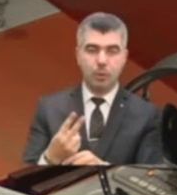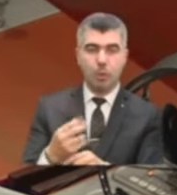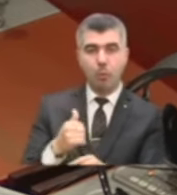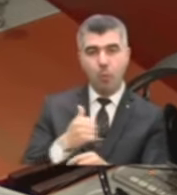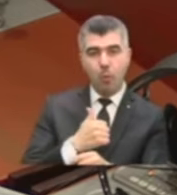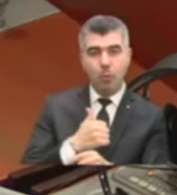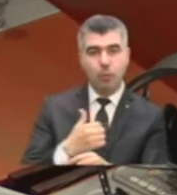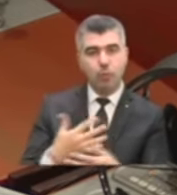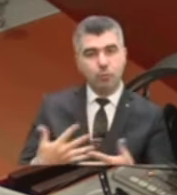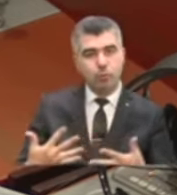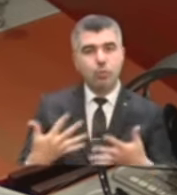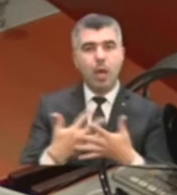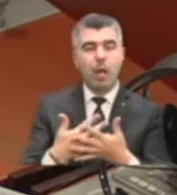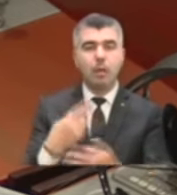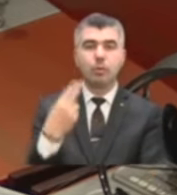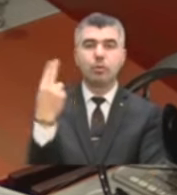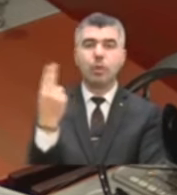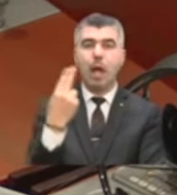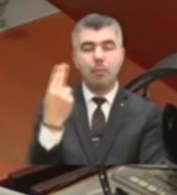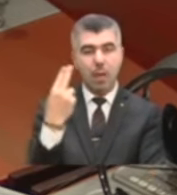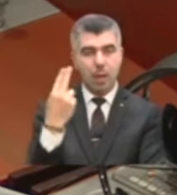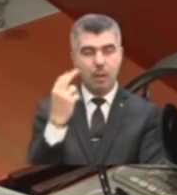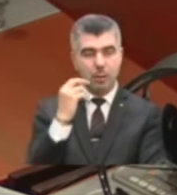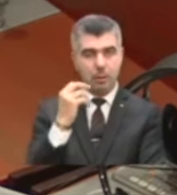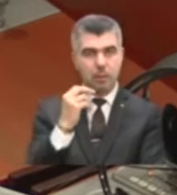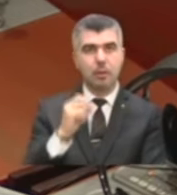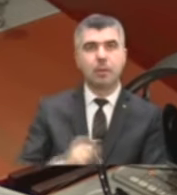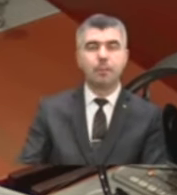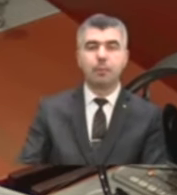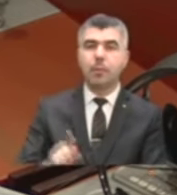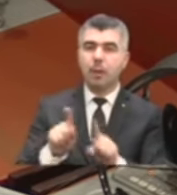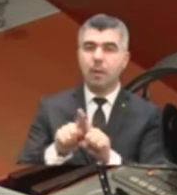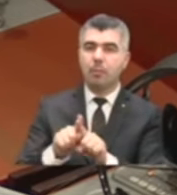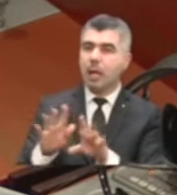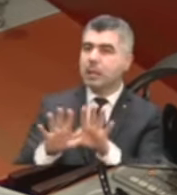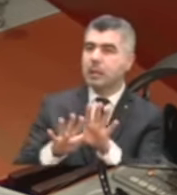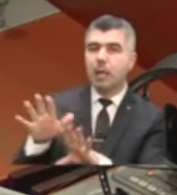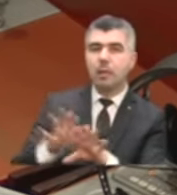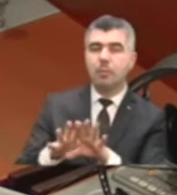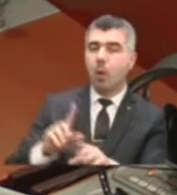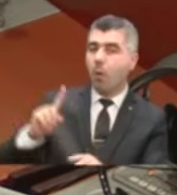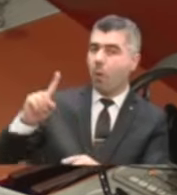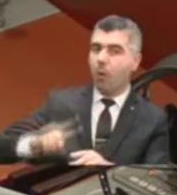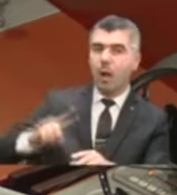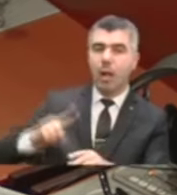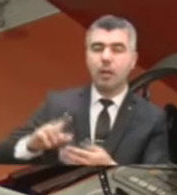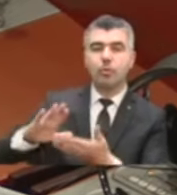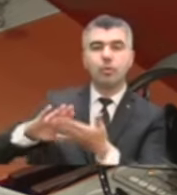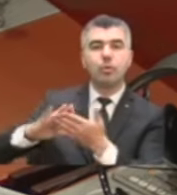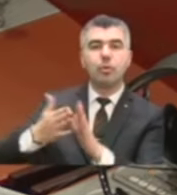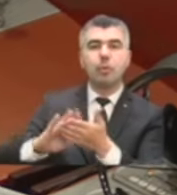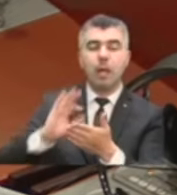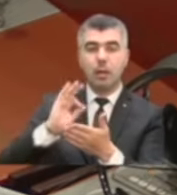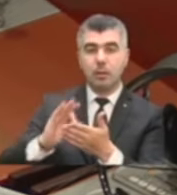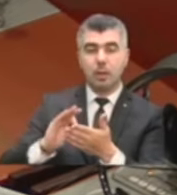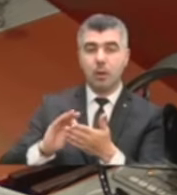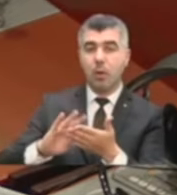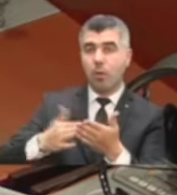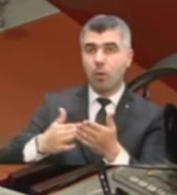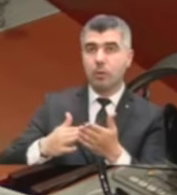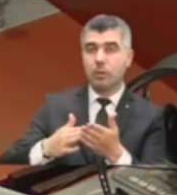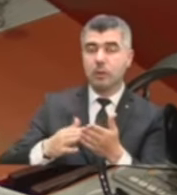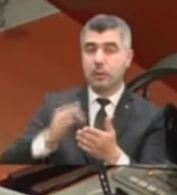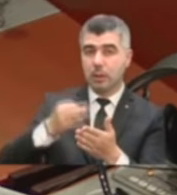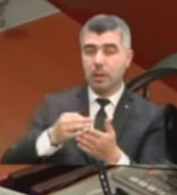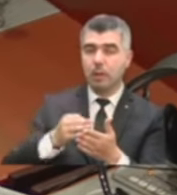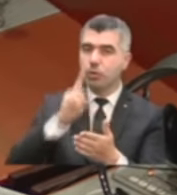هذه شراكه مع الجامعه ولنا الثقه فيها، لانها هي اللي كتدبر الاعمال يوميا ديالها مع الجمعيات، لنا الثقه فيها باش تحاول تدبر الامور بما